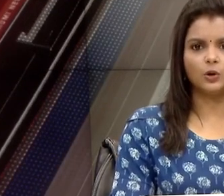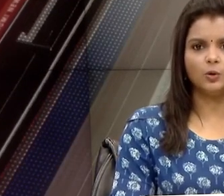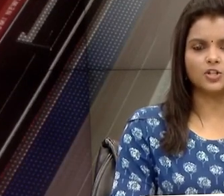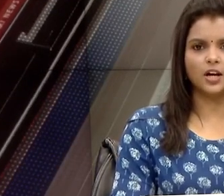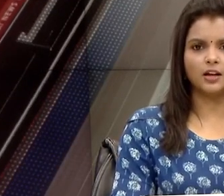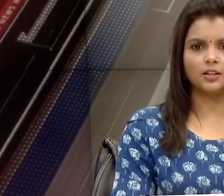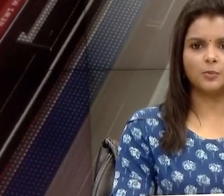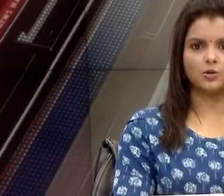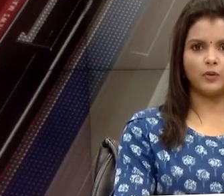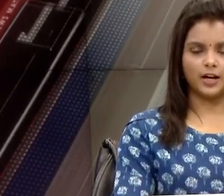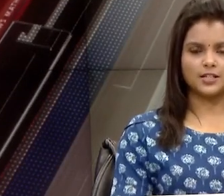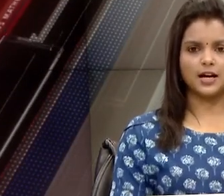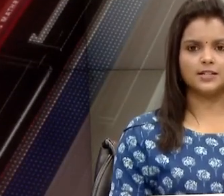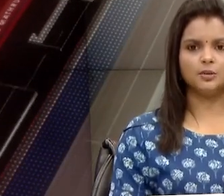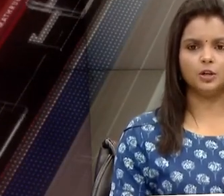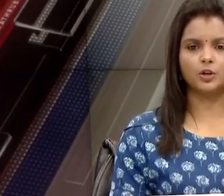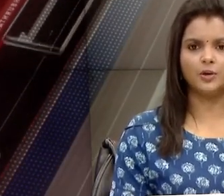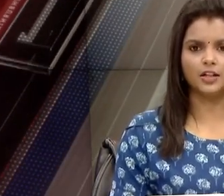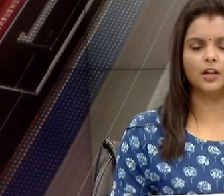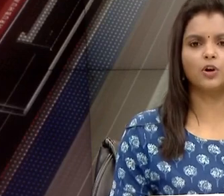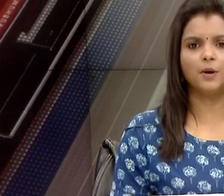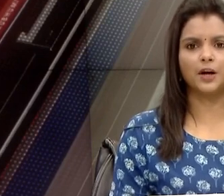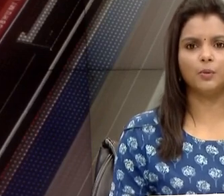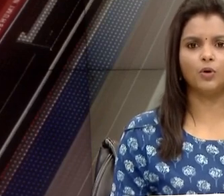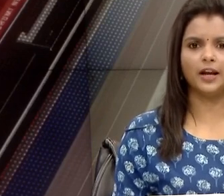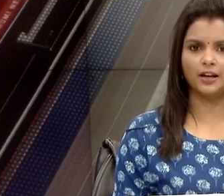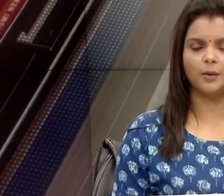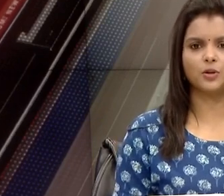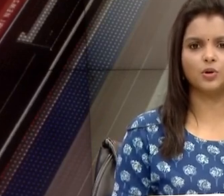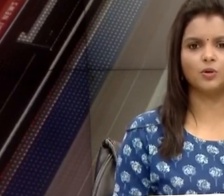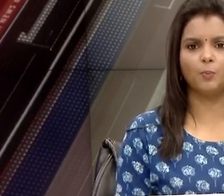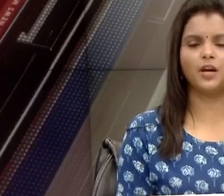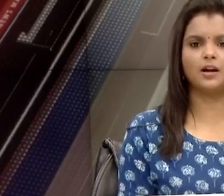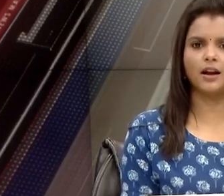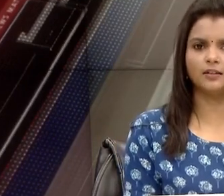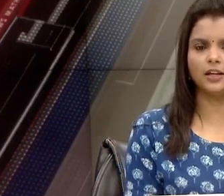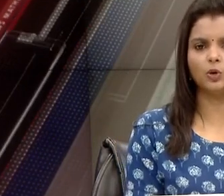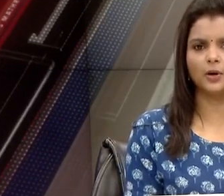സ്ഥിരീകരണത്തിലേക്ക് എത്തിയിരിക്കുന്നു. പക്ഷേ അത്തരത്തിൽ പെട്രോൾ വാങ്ങേണ്ട സാഹചര്യം ഇരുവർക്കും ഇല്ലെന്ന് കുടുംബം പറയുമ്പോൾ എങ്ങനെ പെട്രോൾ